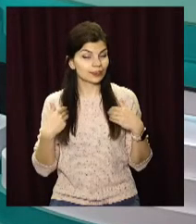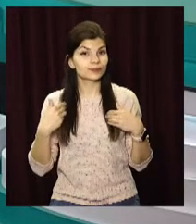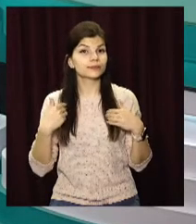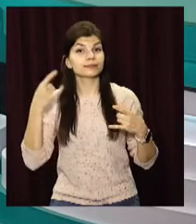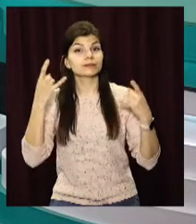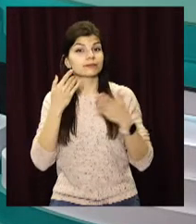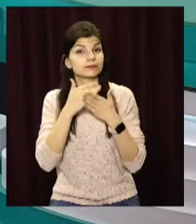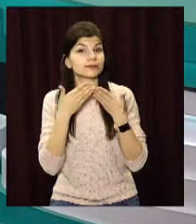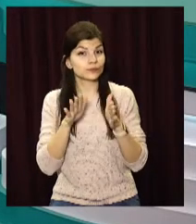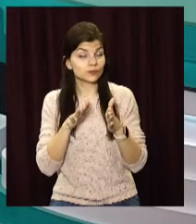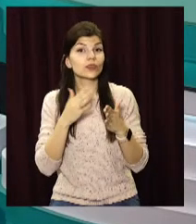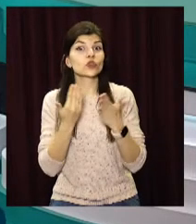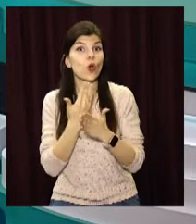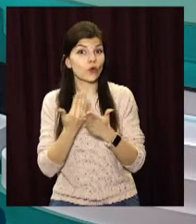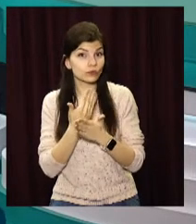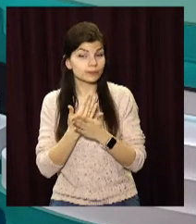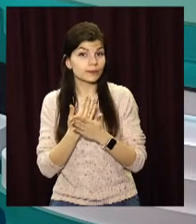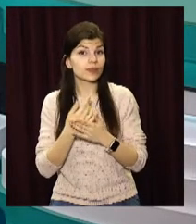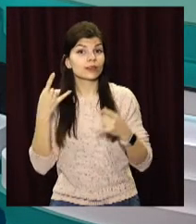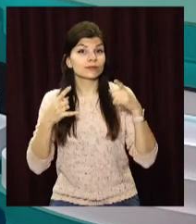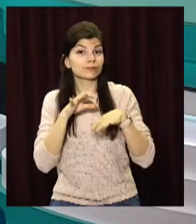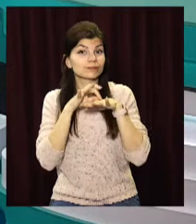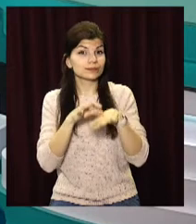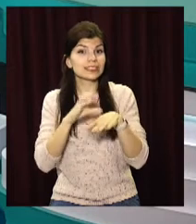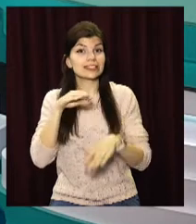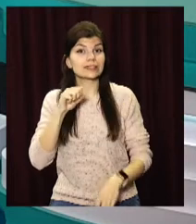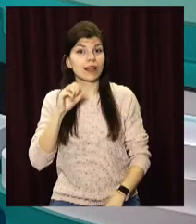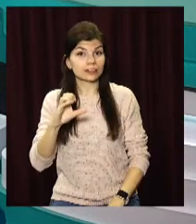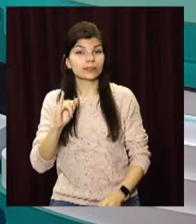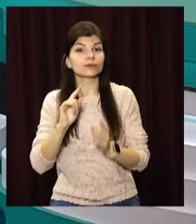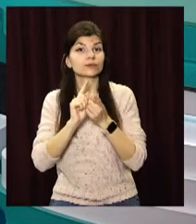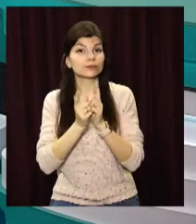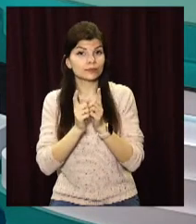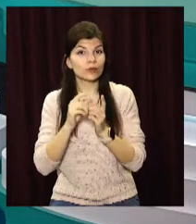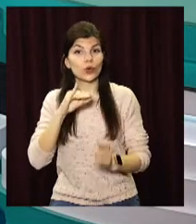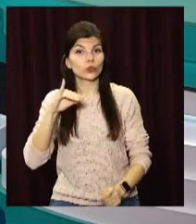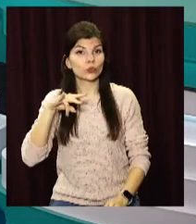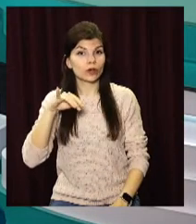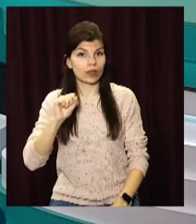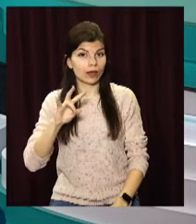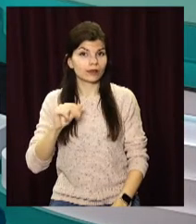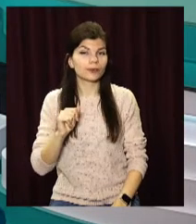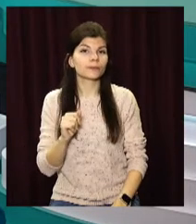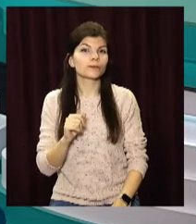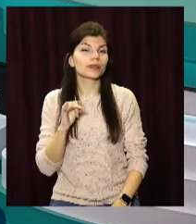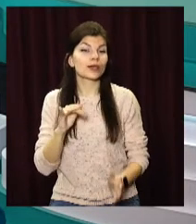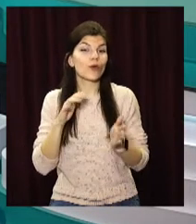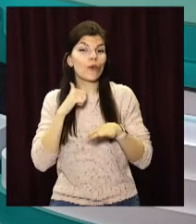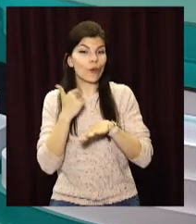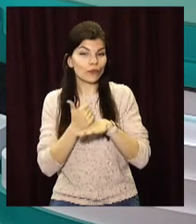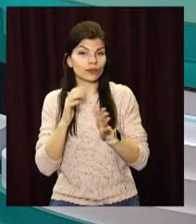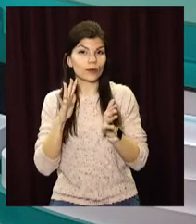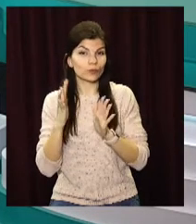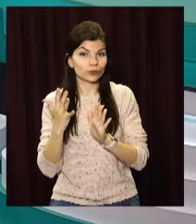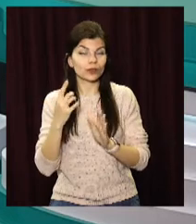Вітаю! В ефірі денний випуск новин на відкритому. У студії для вас працюють Стас Коновалов та сурдоперекладачка Юліана Пуговкіна. І про головні